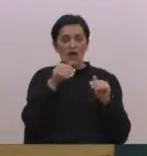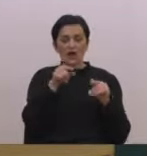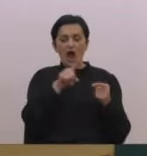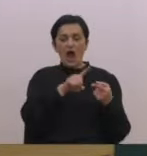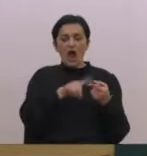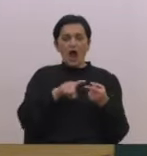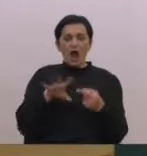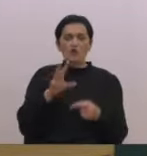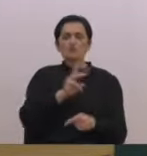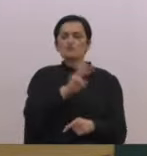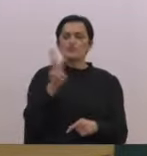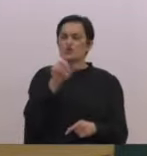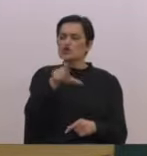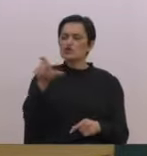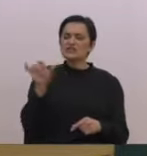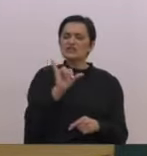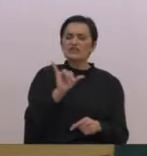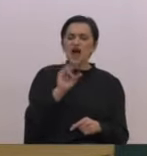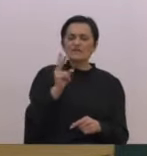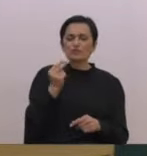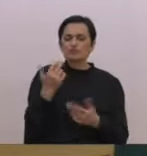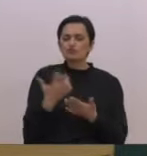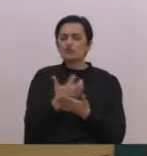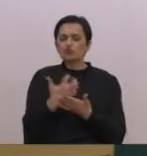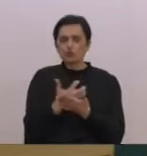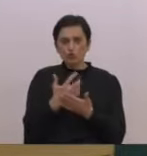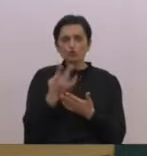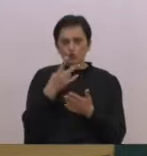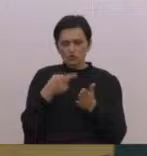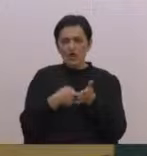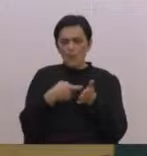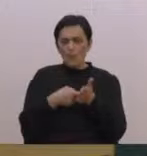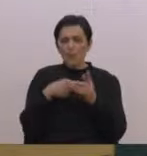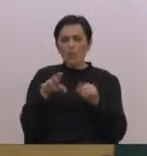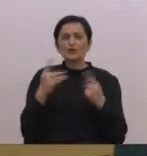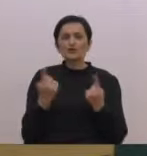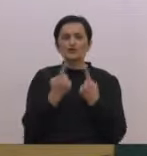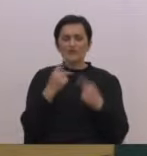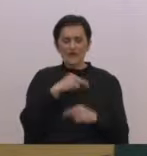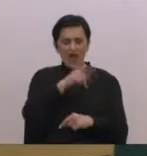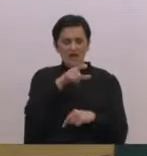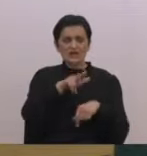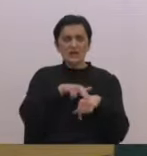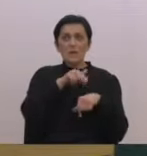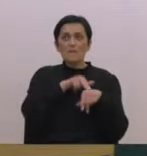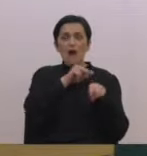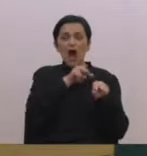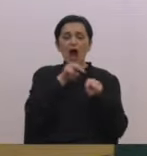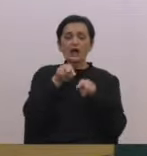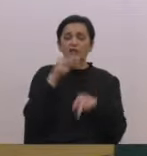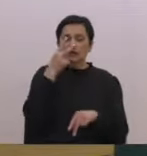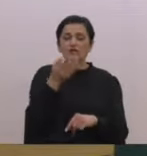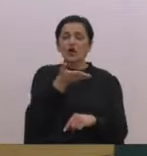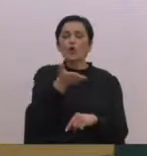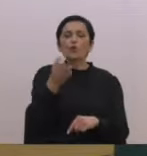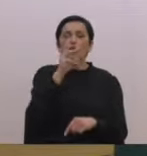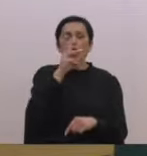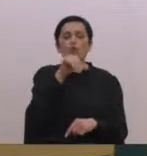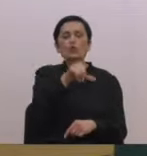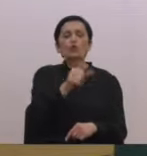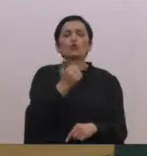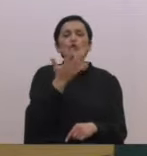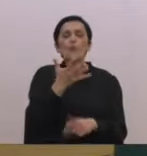და სად ვინ როგორ შოულოს ფულს კიდე მოსაძიებელია რიგითი თანამშრომლები მანდატურებს შეხედეთ ერთი აბა რამდენი აქვთ ხელფასი და